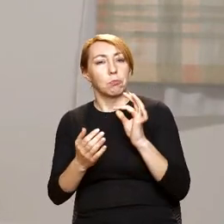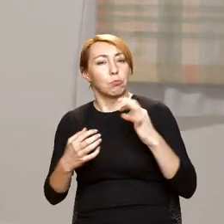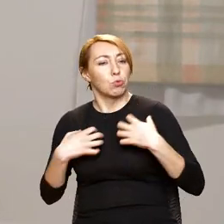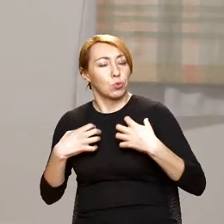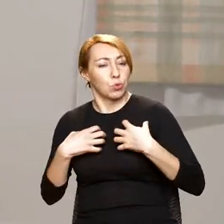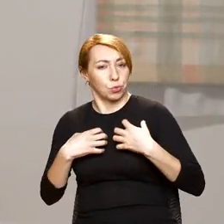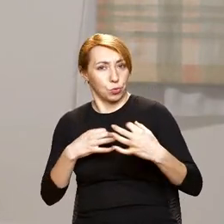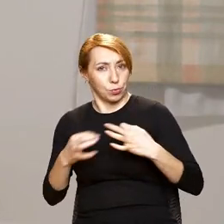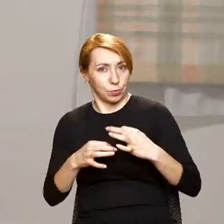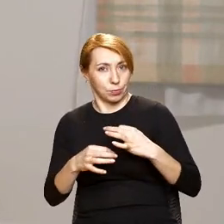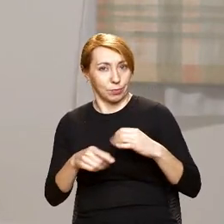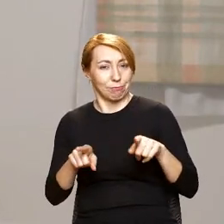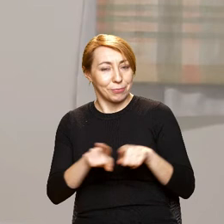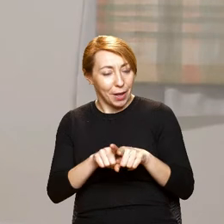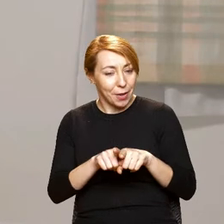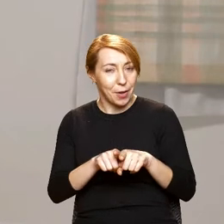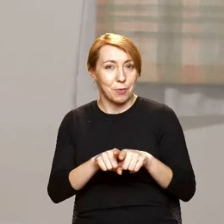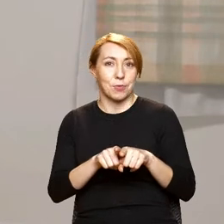Józefa